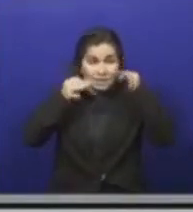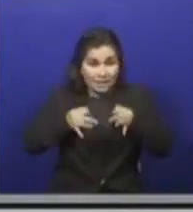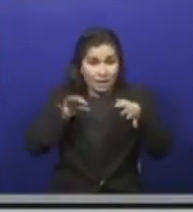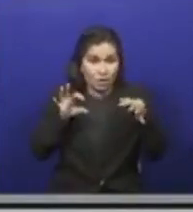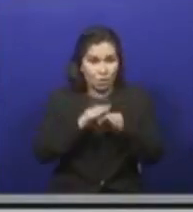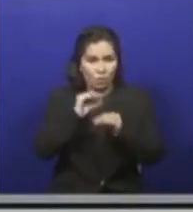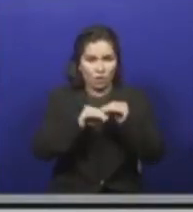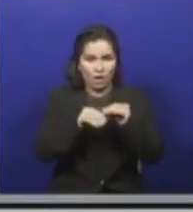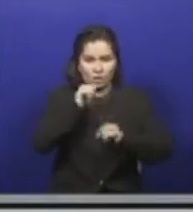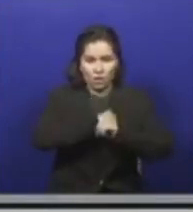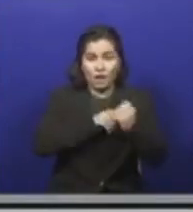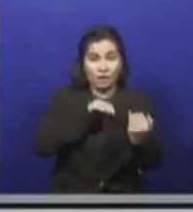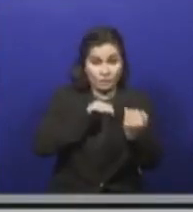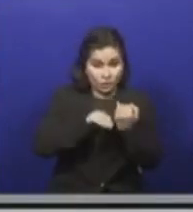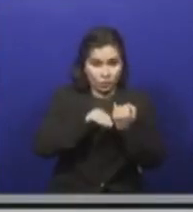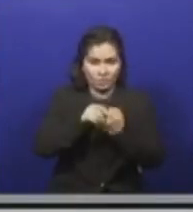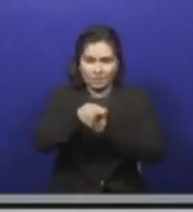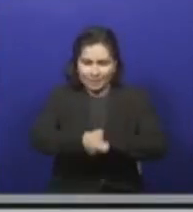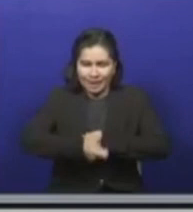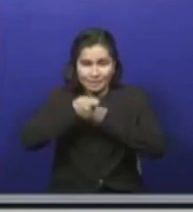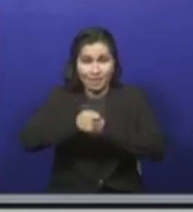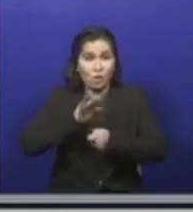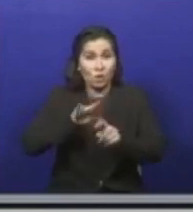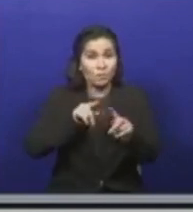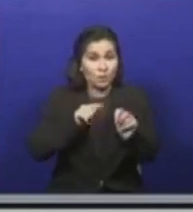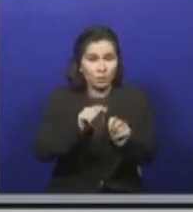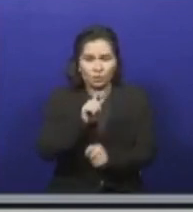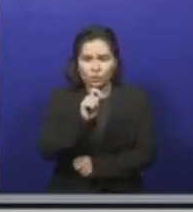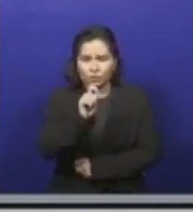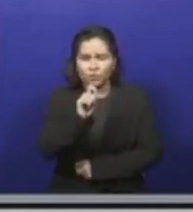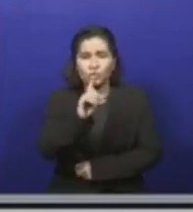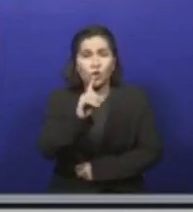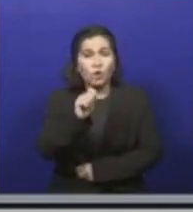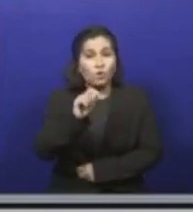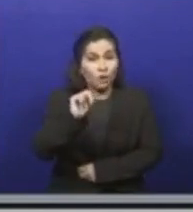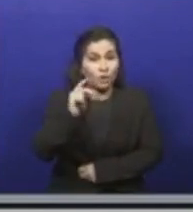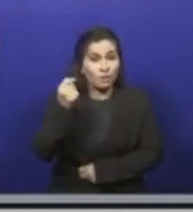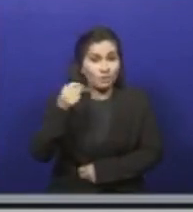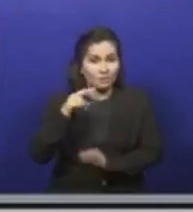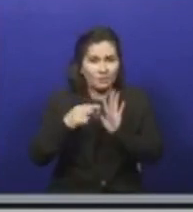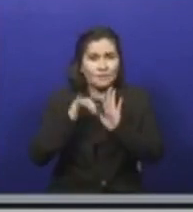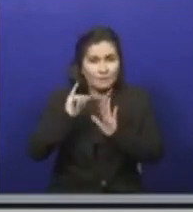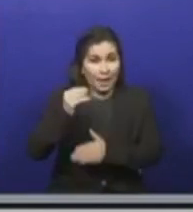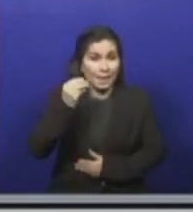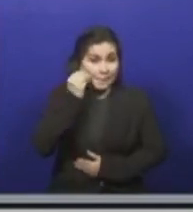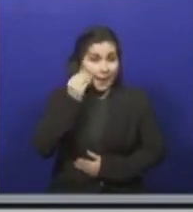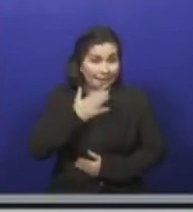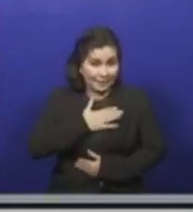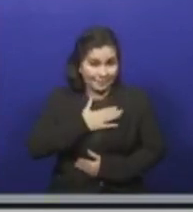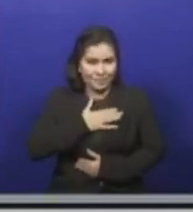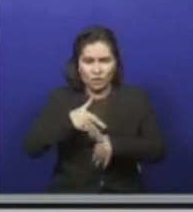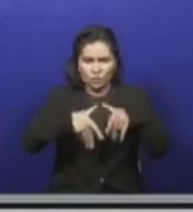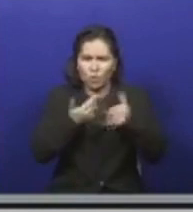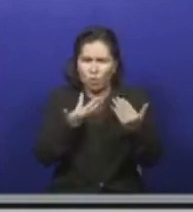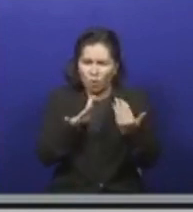อสร้างถนนเพื่อใช้ในการเกษตรของตำบลดอนทรายอำเภอบ้านโพจังหวัดฉะเชิงเทราบ้านผมนี่แหละที่ชาวบ้านขอมาเป็น